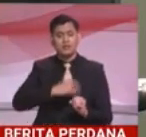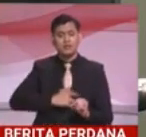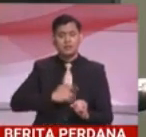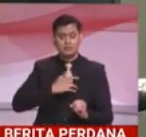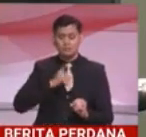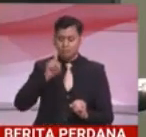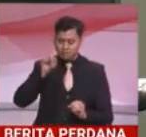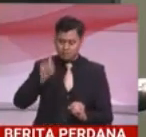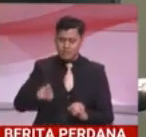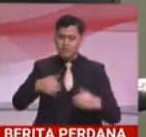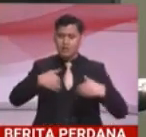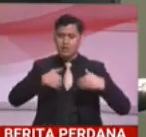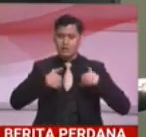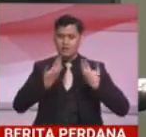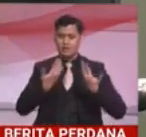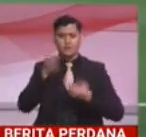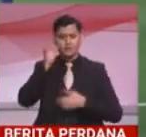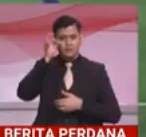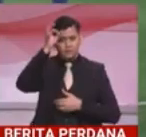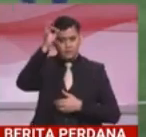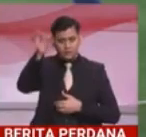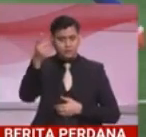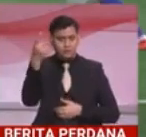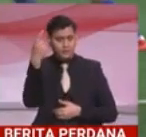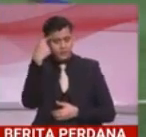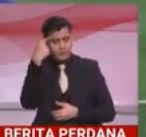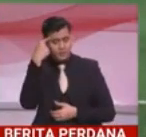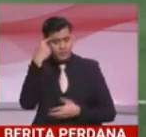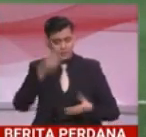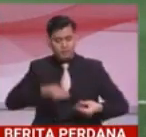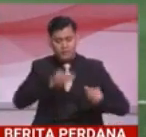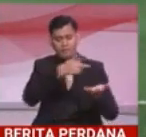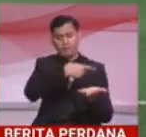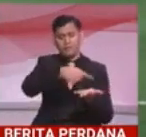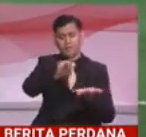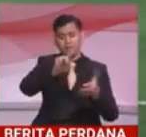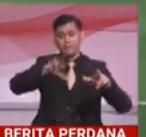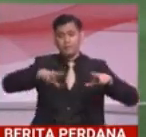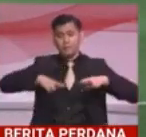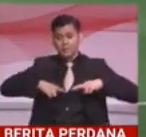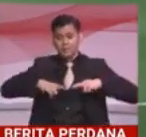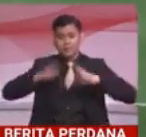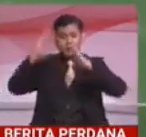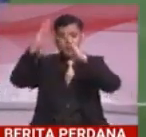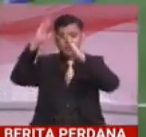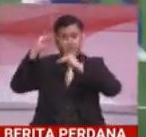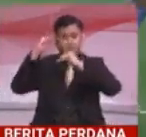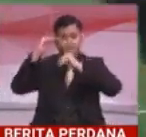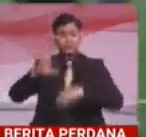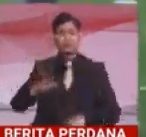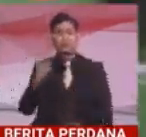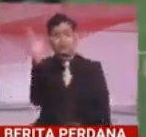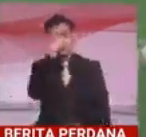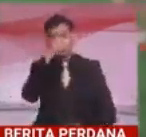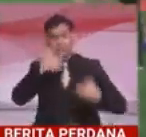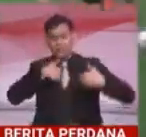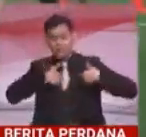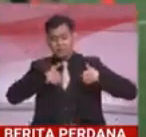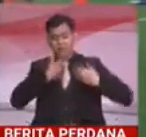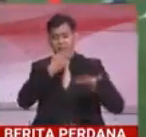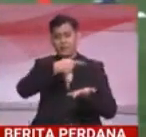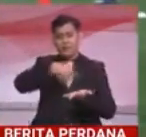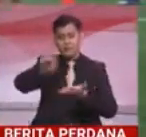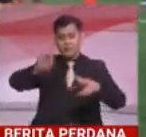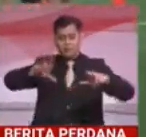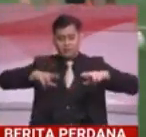ada jaminan masa depan bagi atlet-atlet kita. Akhir tahun lalu, MOM mencadangkan agar kerajaan memperkenalkan skim pencen untuk